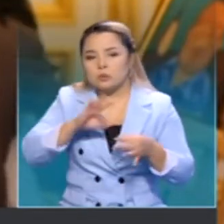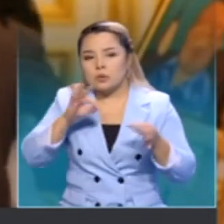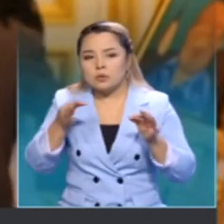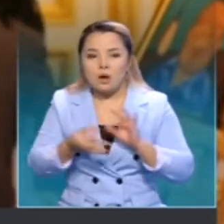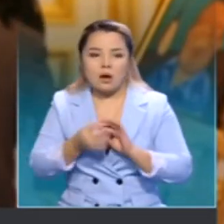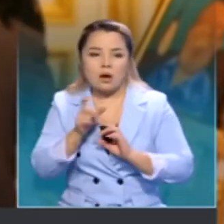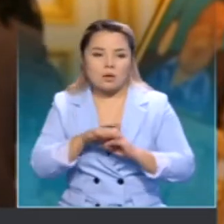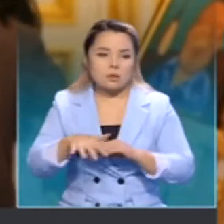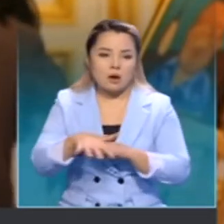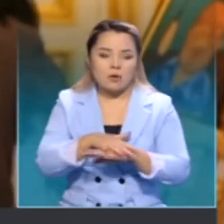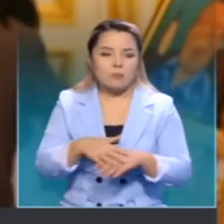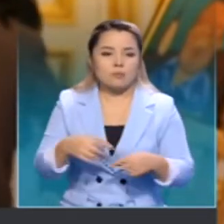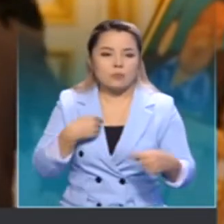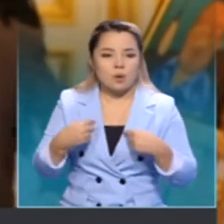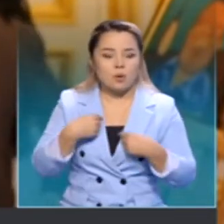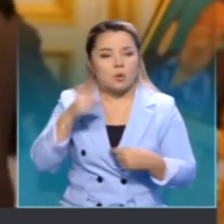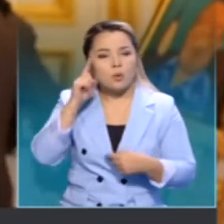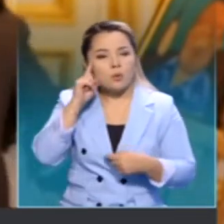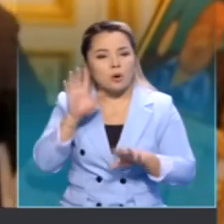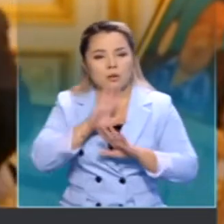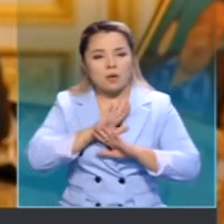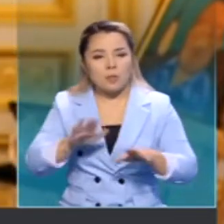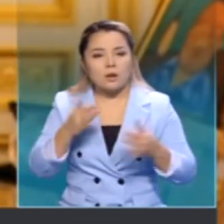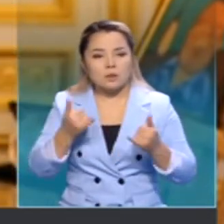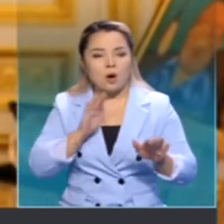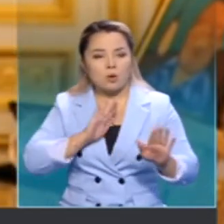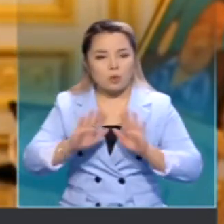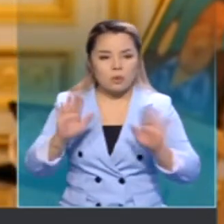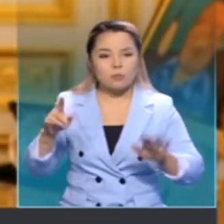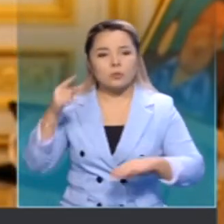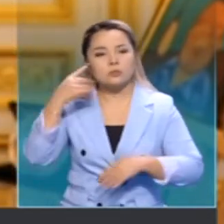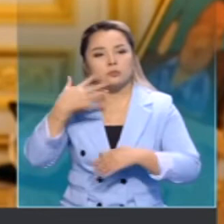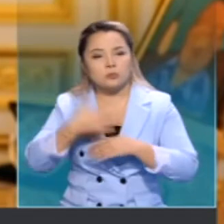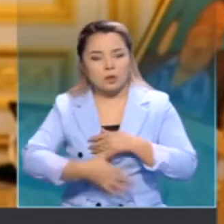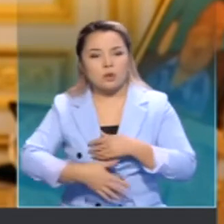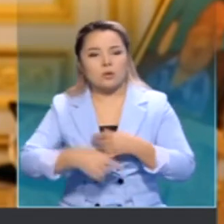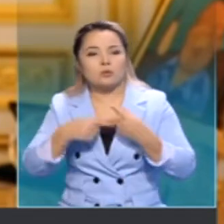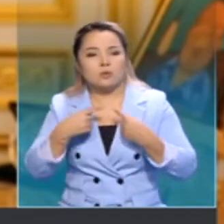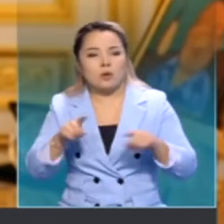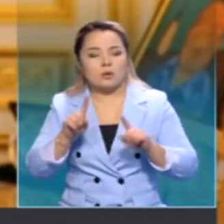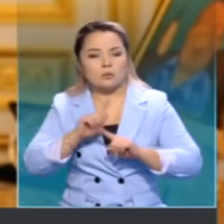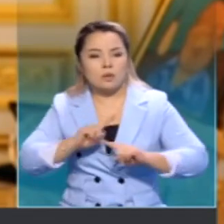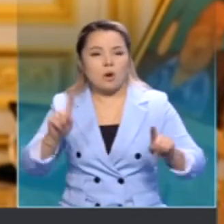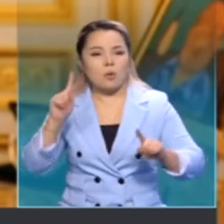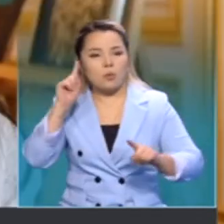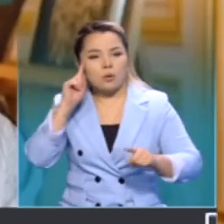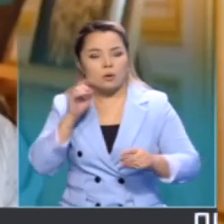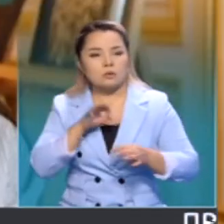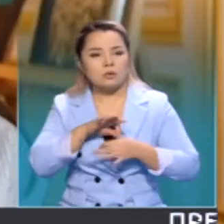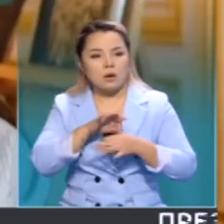қандай қасірет әкелетінін ойланбаймыз. Бұл көрме адамзатты әзгі ойларға жетелейді деген үміттемін.